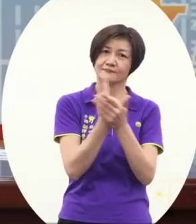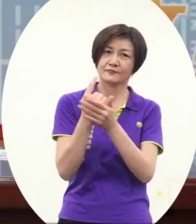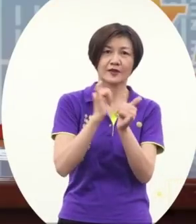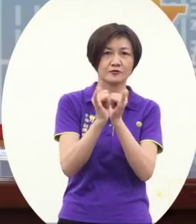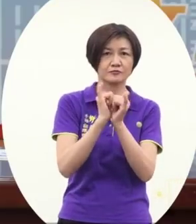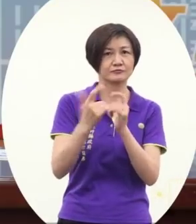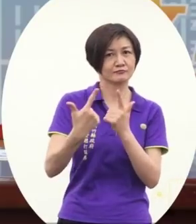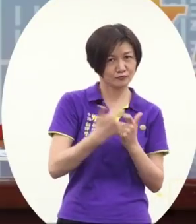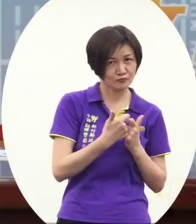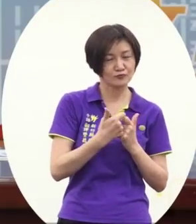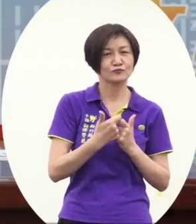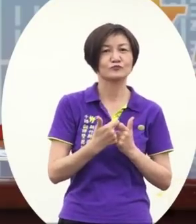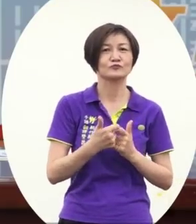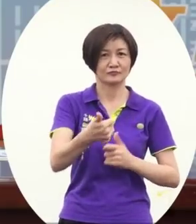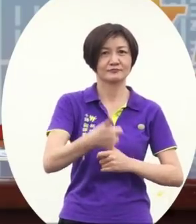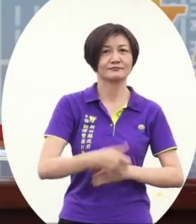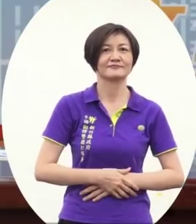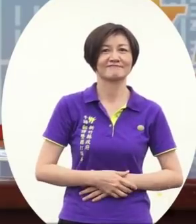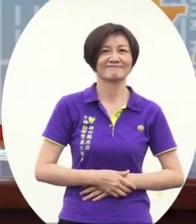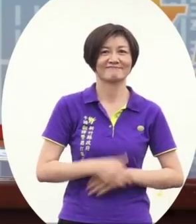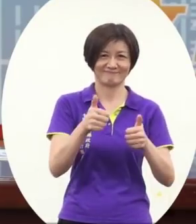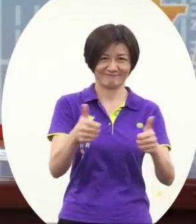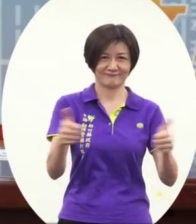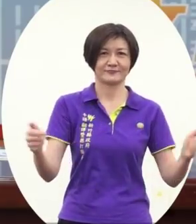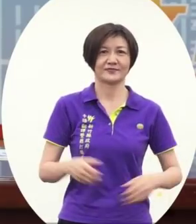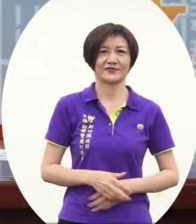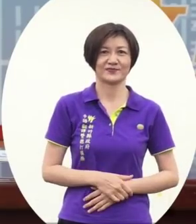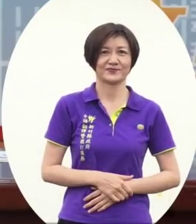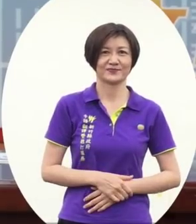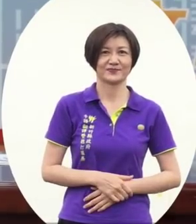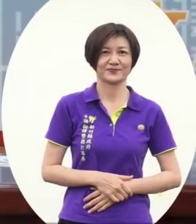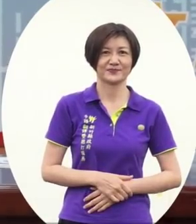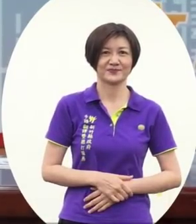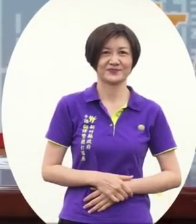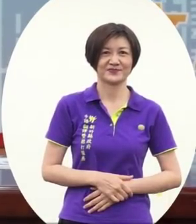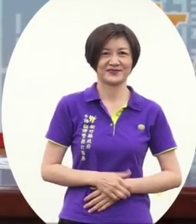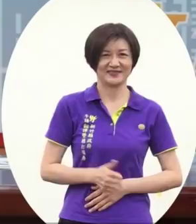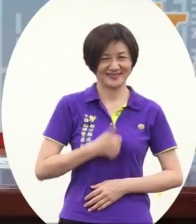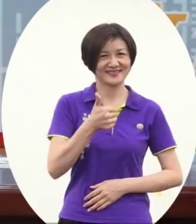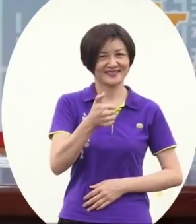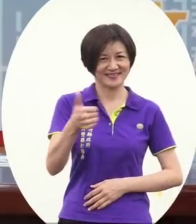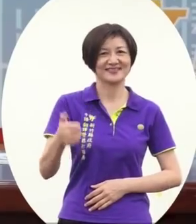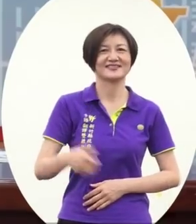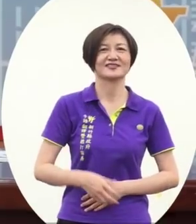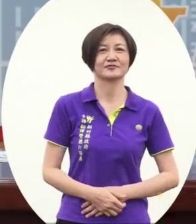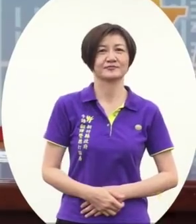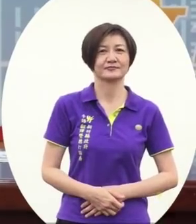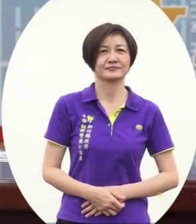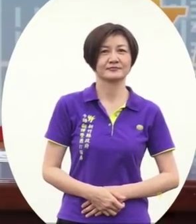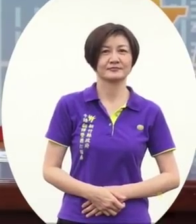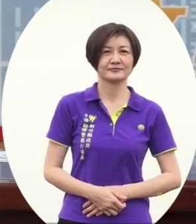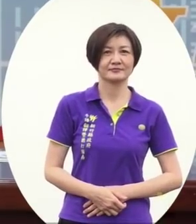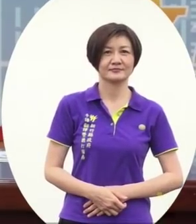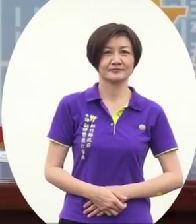配合，多多合作。新梦一暗子水金都虾，谢谢大家。